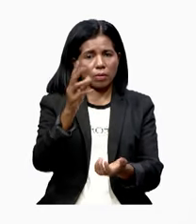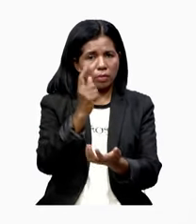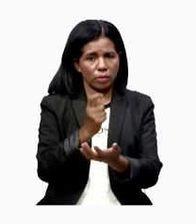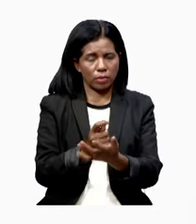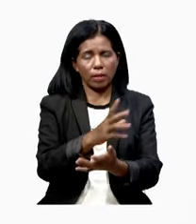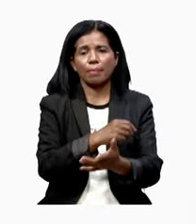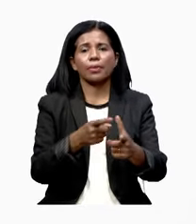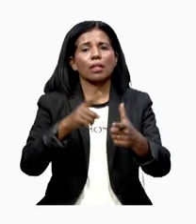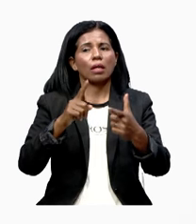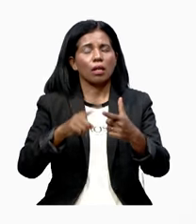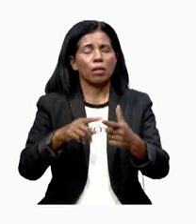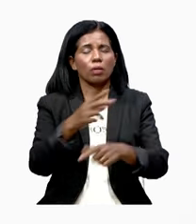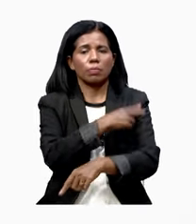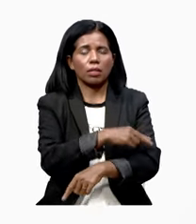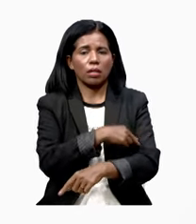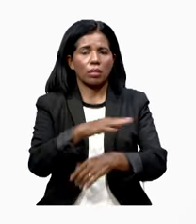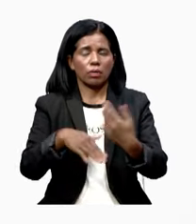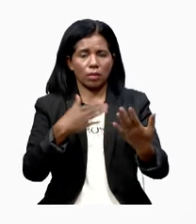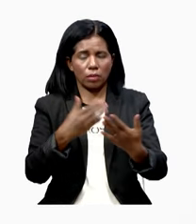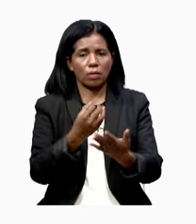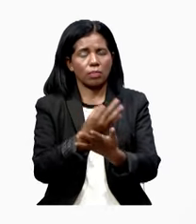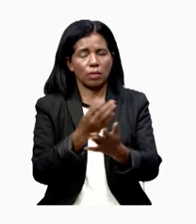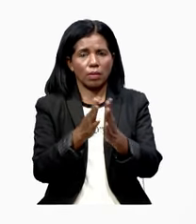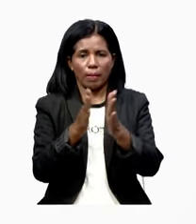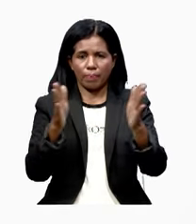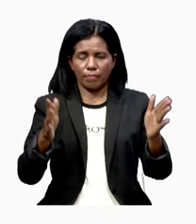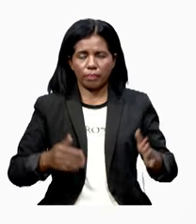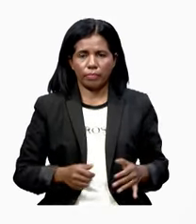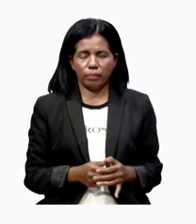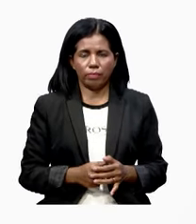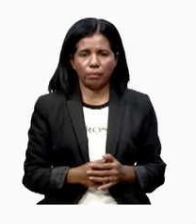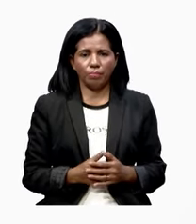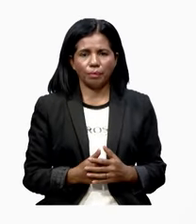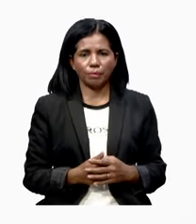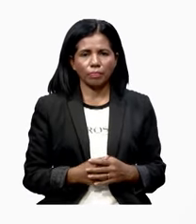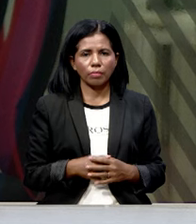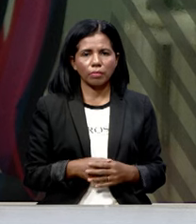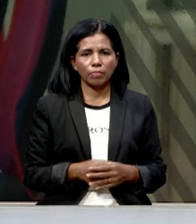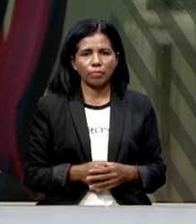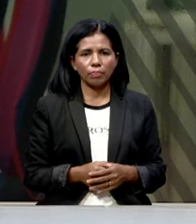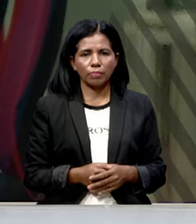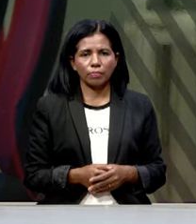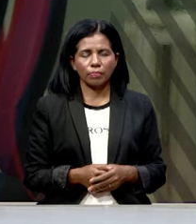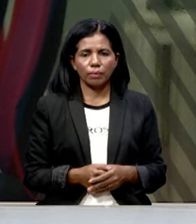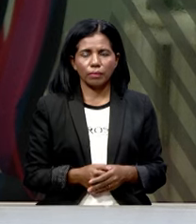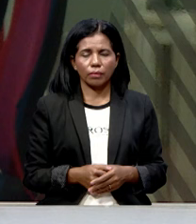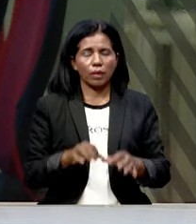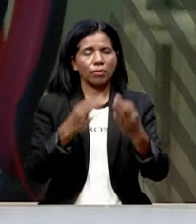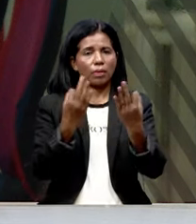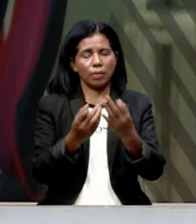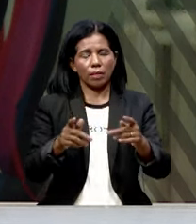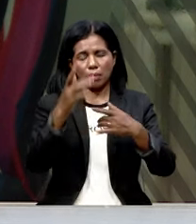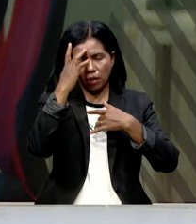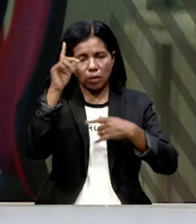ne hospital Sira ya Kuala Lumpur ni orçamento makbotliu. Santina de Jesus, Lamberto da Silva, GMN. Família paciente